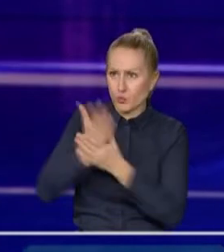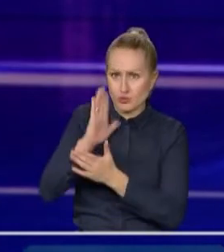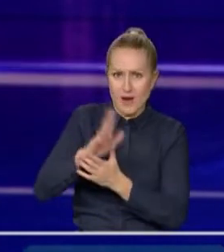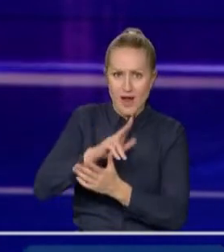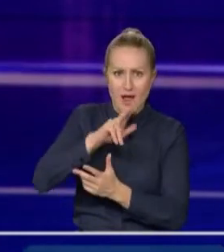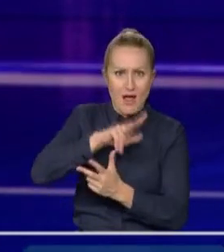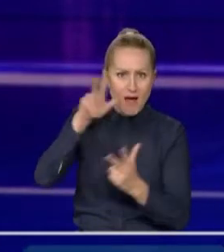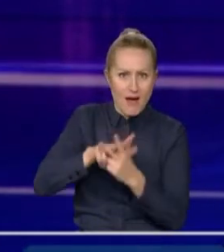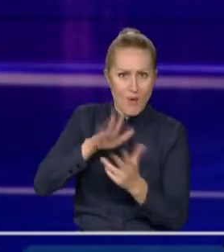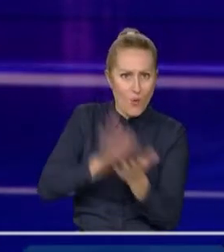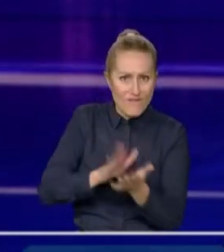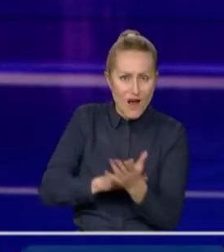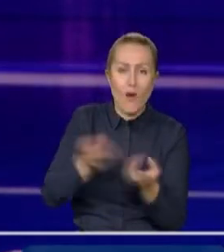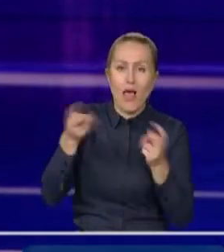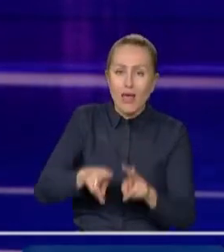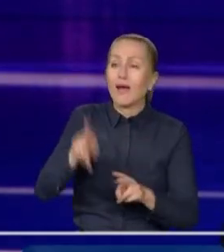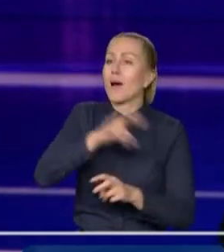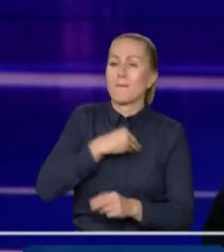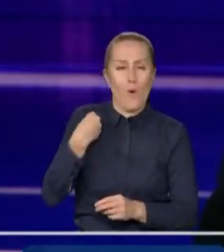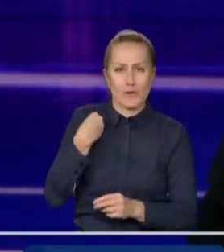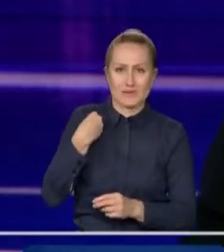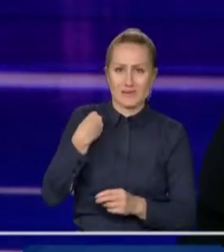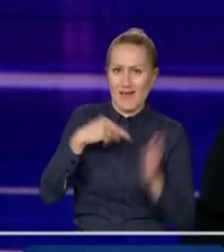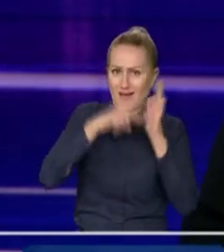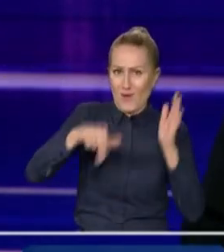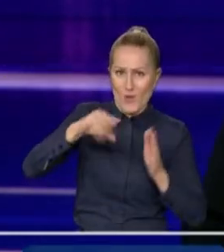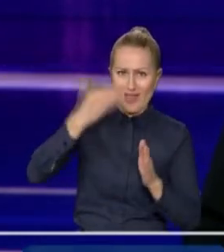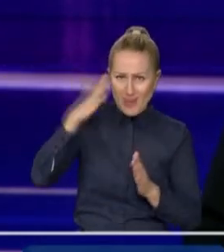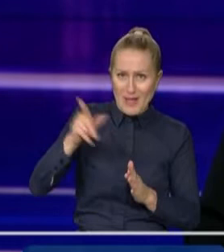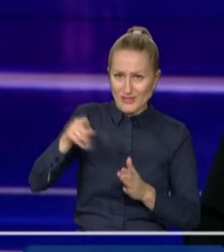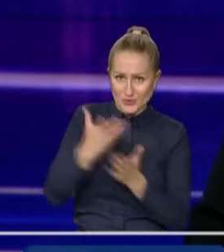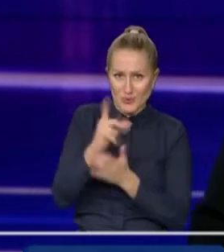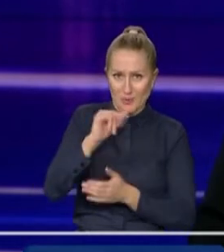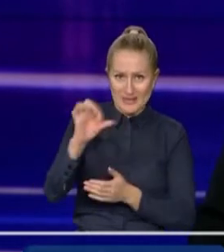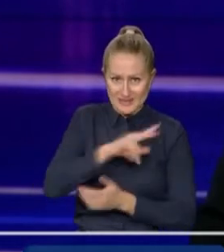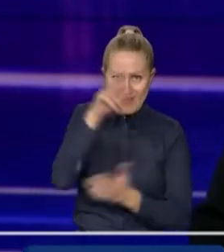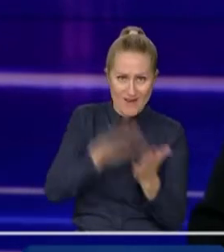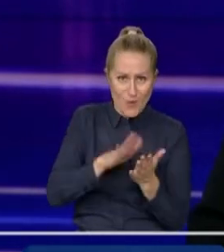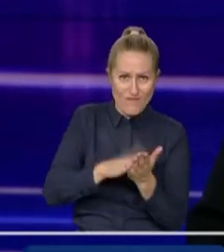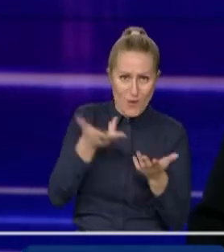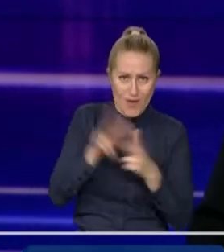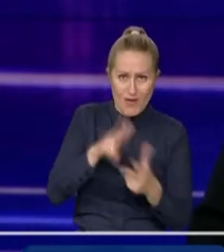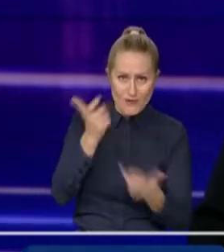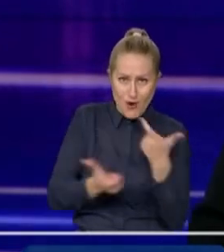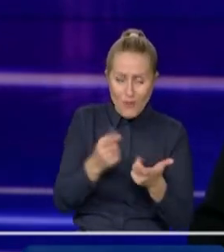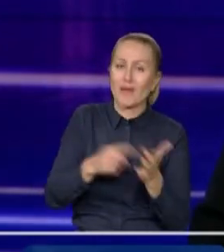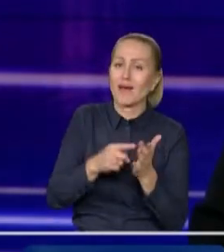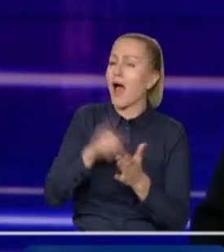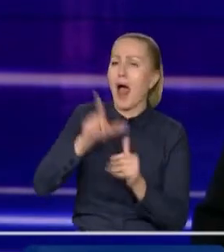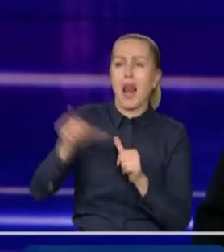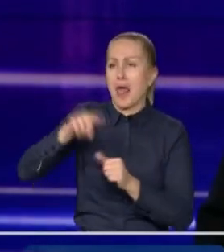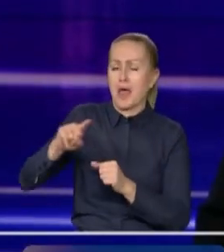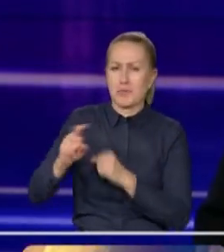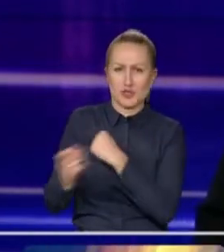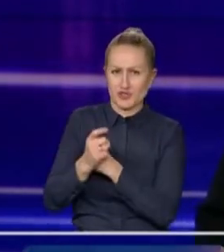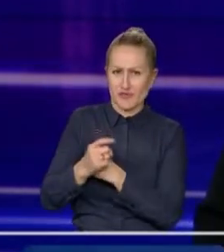tak? Dotycząca tego, że Prawo i Sprawiedliwość nie chce wyprowadzenia Polski z Unii Europejskiej. Wprost przeciwnie, ale to przeciwnikom politycznym nie wystarczy. Czy